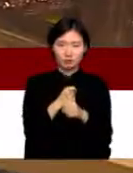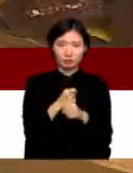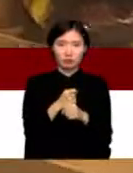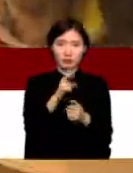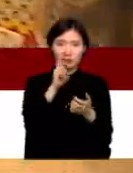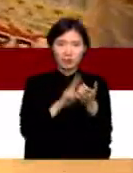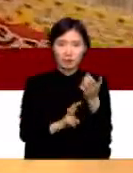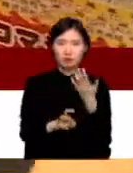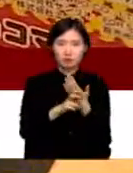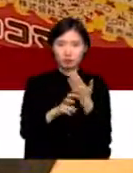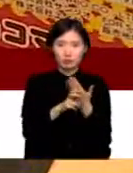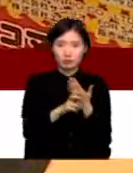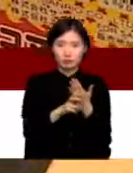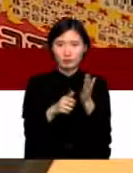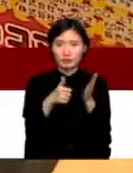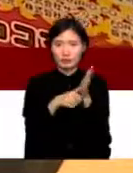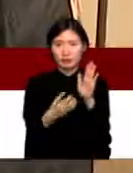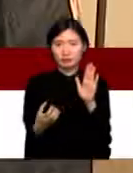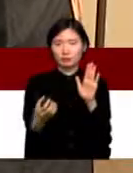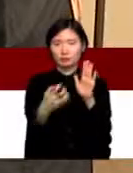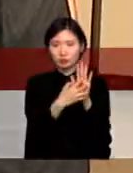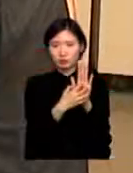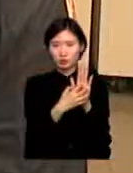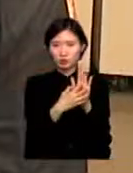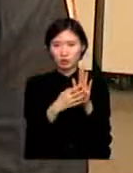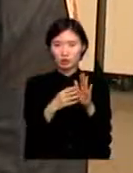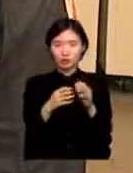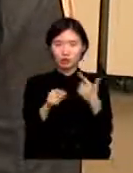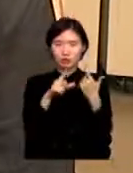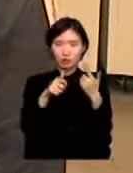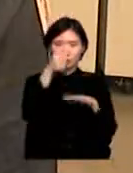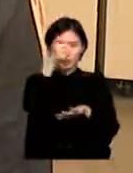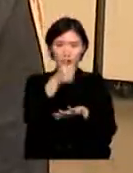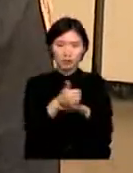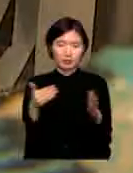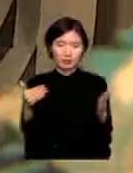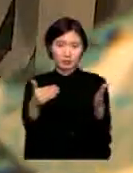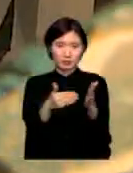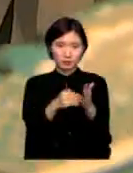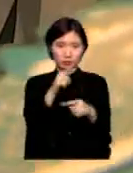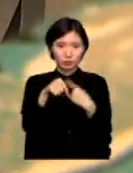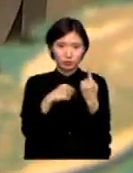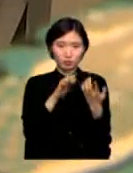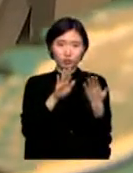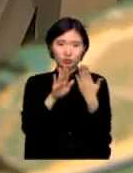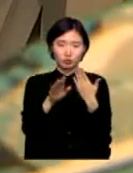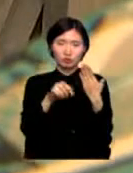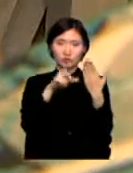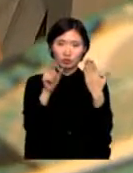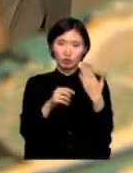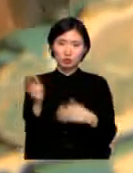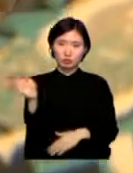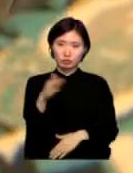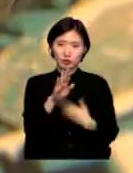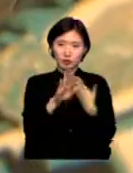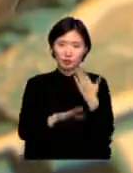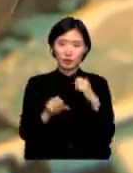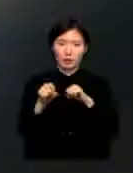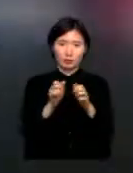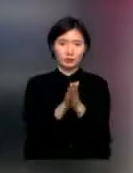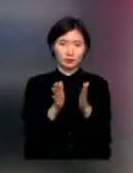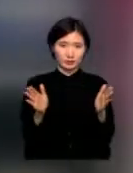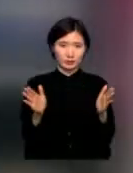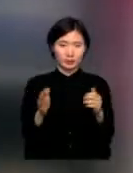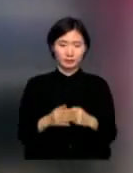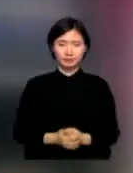경고 스티커를 부착합니다 순례자 끼가 는 오는 6월 말까지 상반기 운영을 마치고 오는 9월부터 하반기 활동을